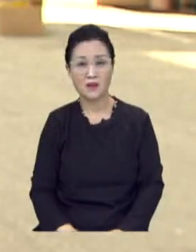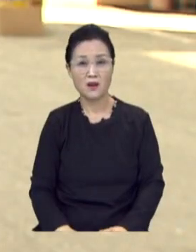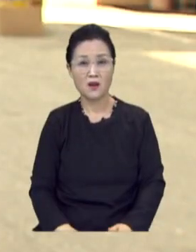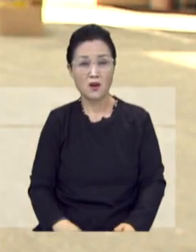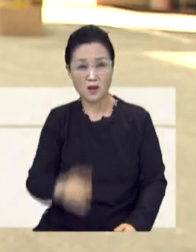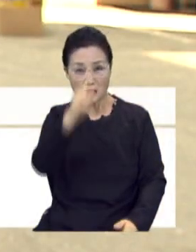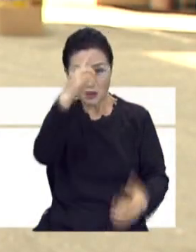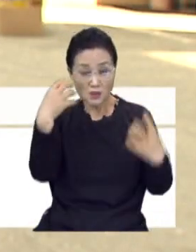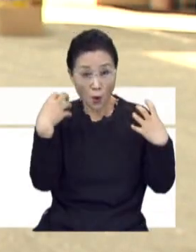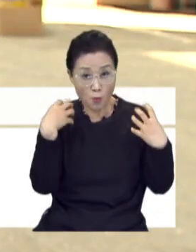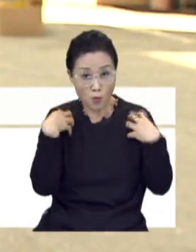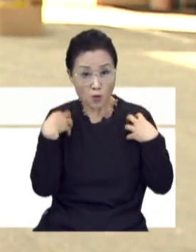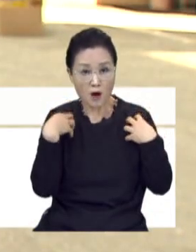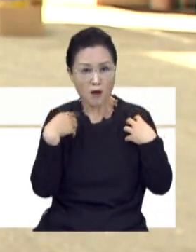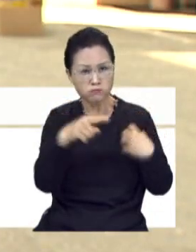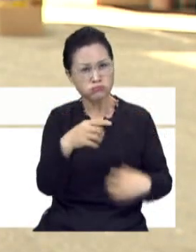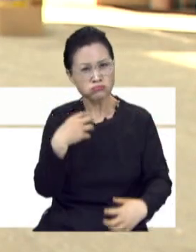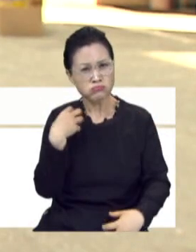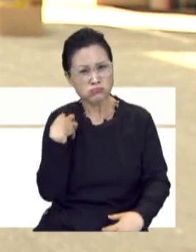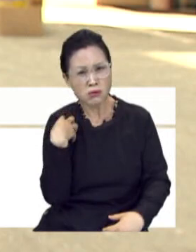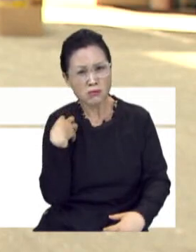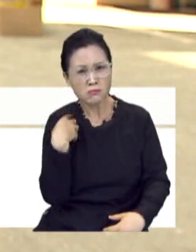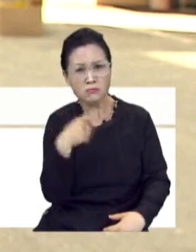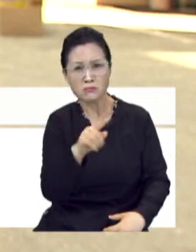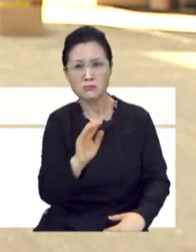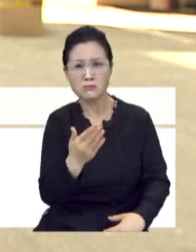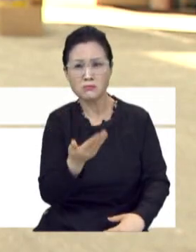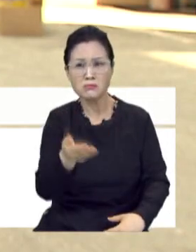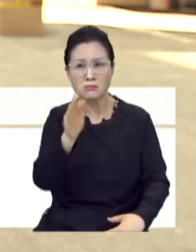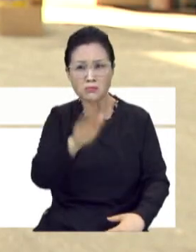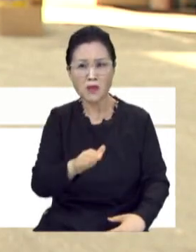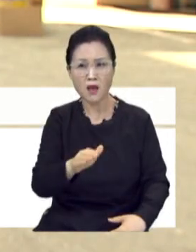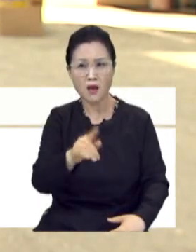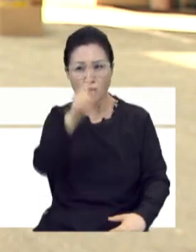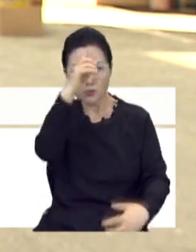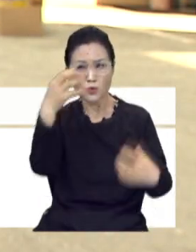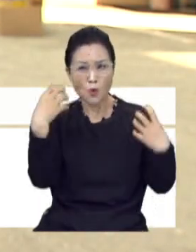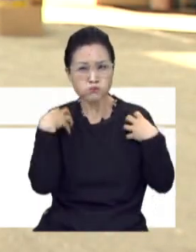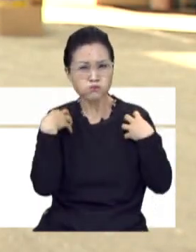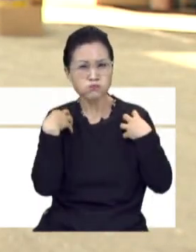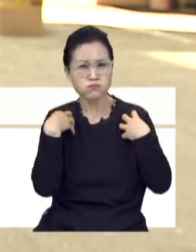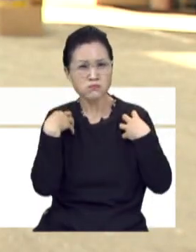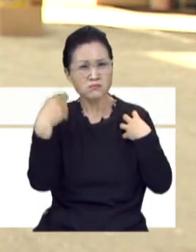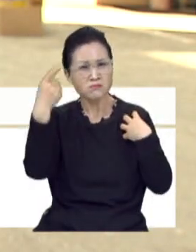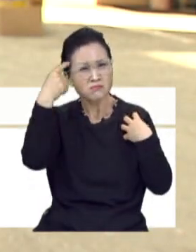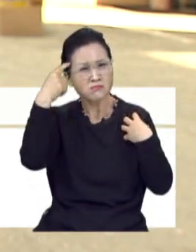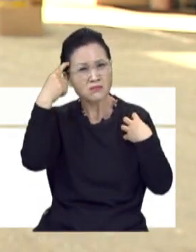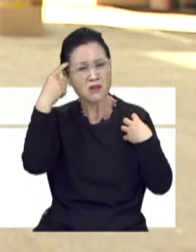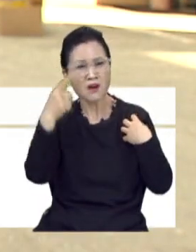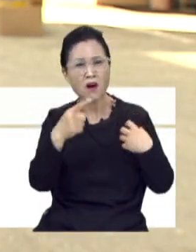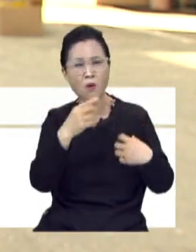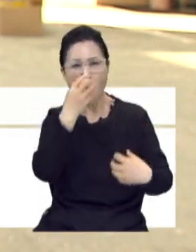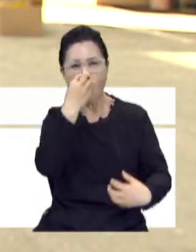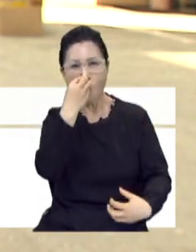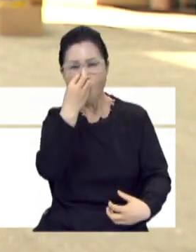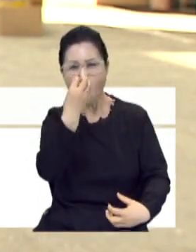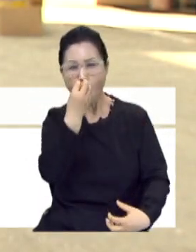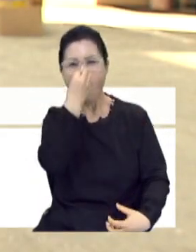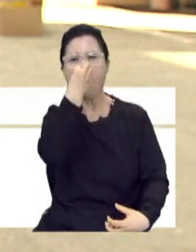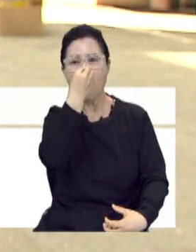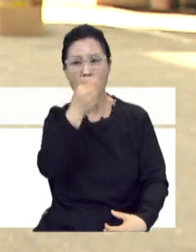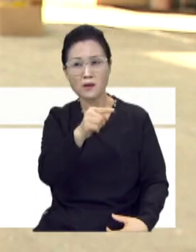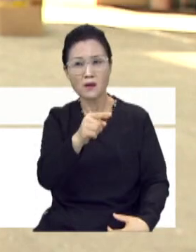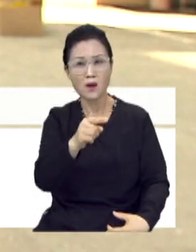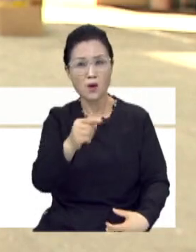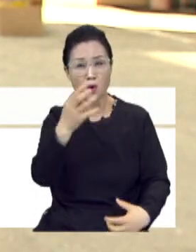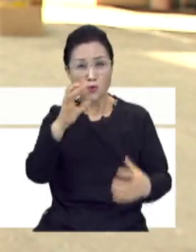국토부가 굉장히 그 책임이 있다고 보고요. 국토부 관료들의 이거는 편견과 오만, 그리고 국가의 중대사를 생각하지 않는